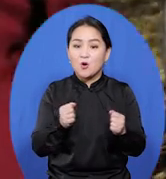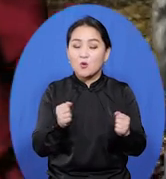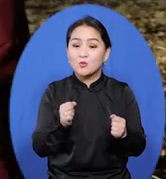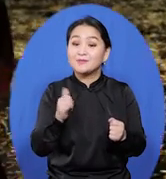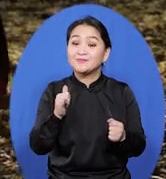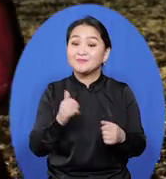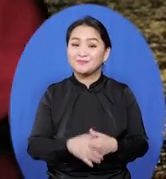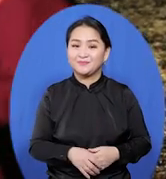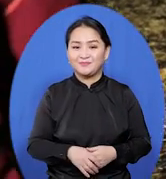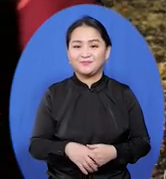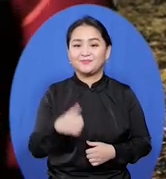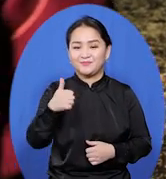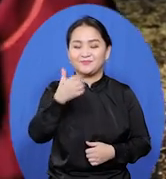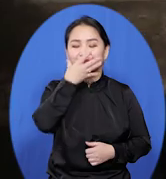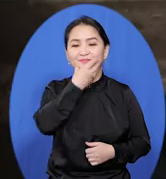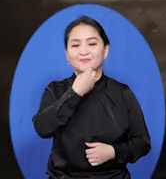За өвлжээ хэр байна?